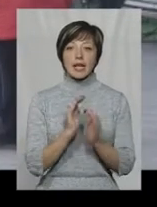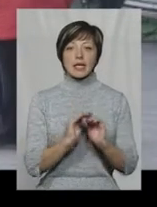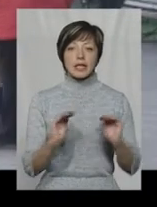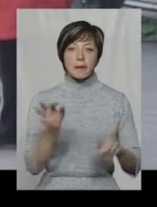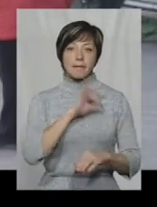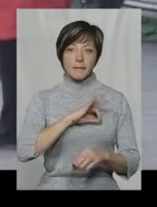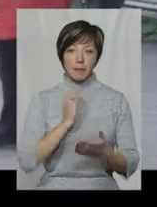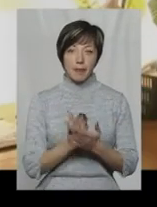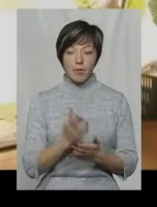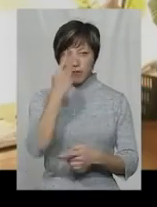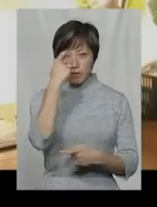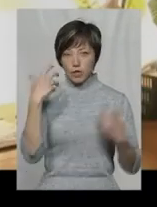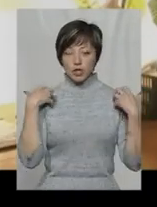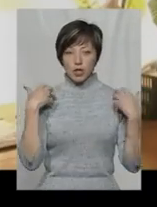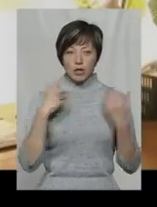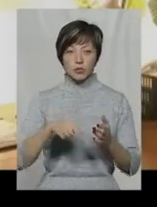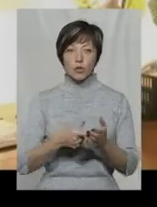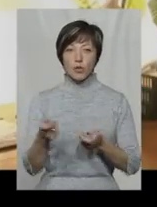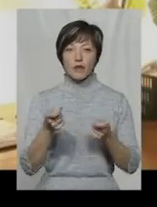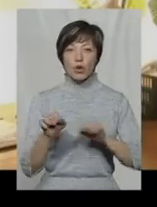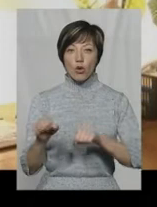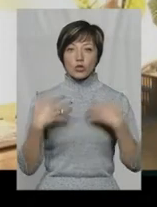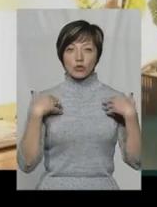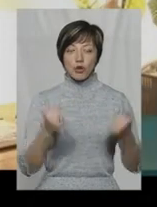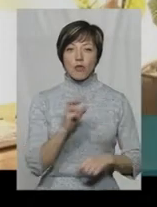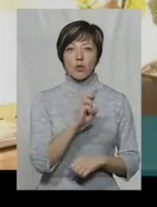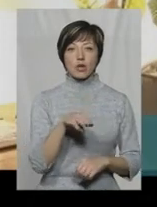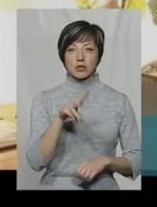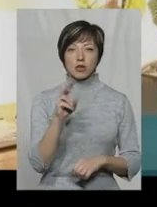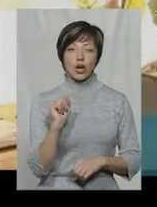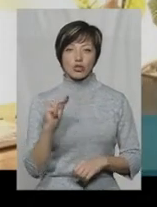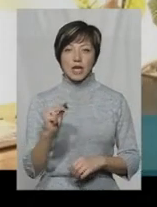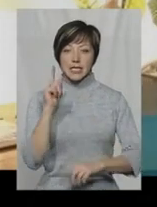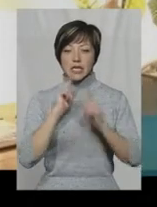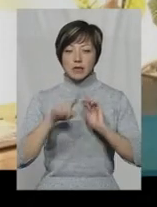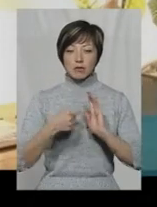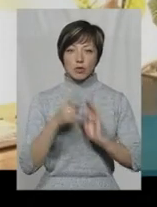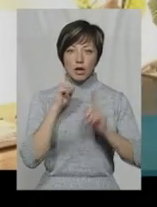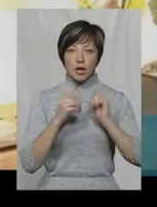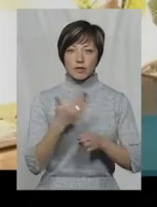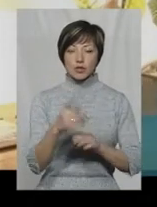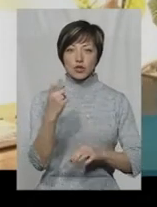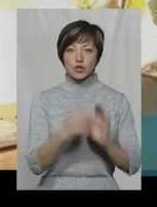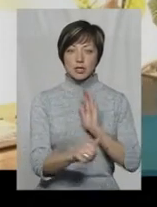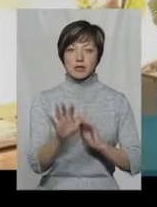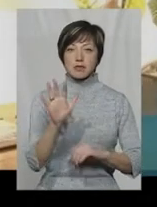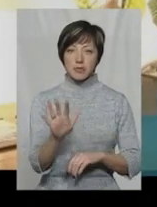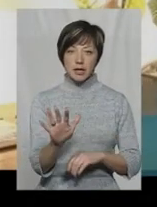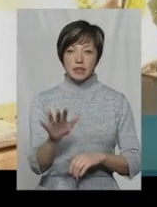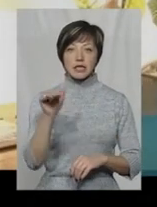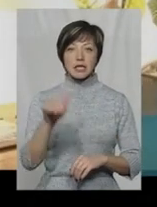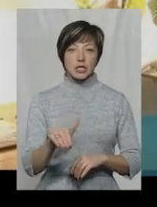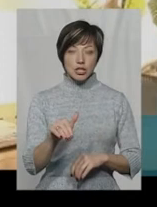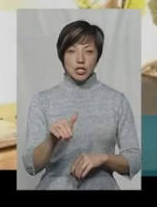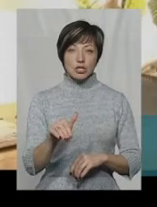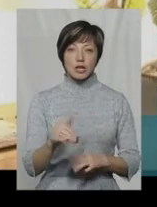повідомив начальник міського управління охорони здоров'я Борис Ткач. Сесія, яка відбулась в міської ради, виділила 165, ну майже 165